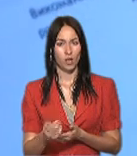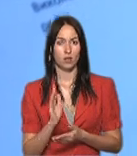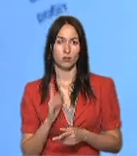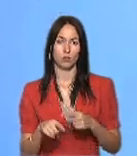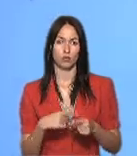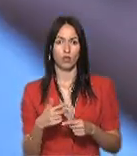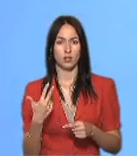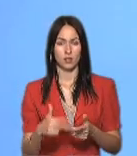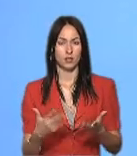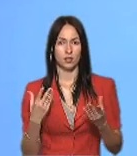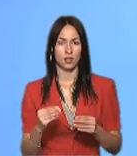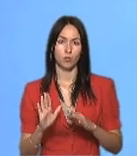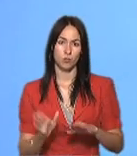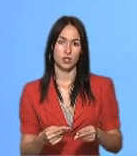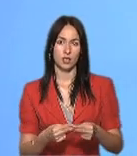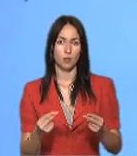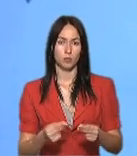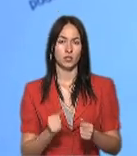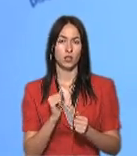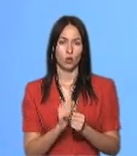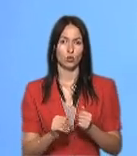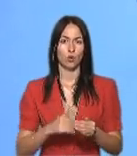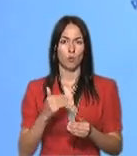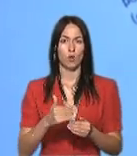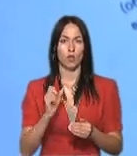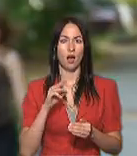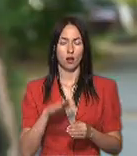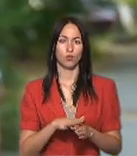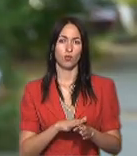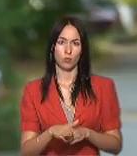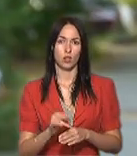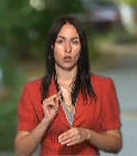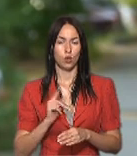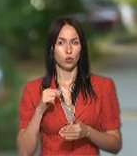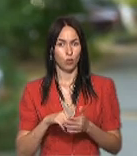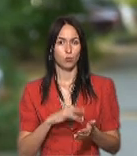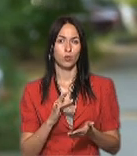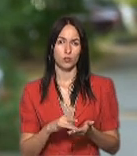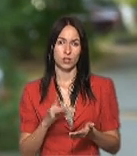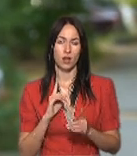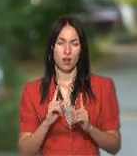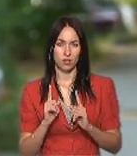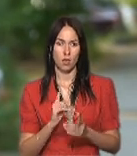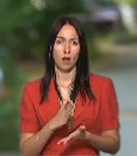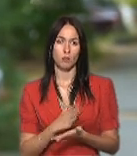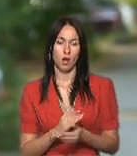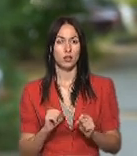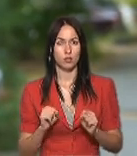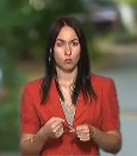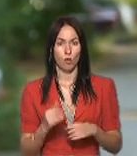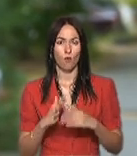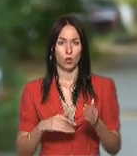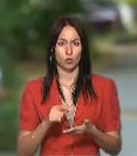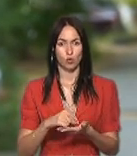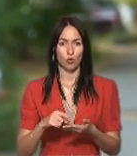через 30 днів після підписання кожного поетапного акту виконаних робіт. Тобто міська рада має змогу в ручному